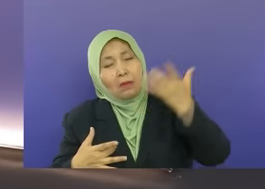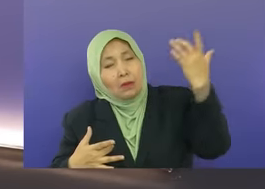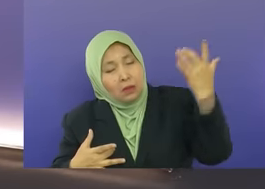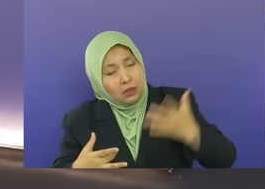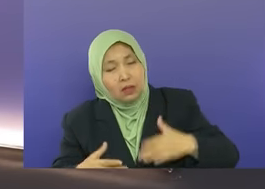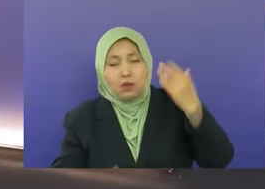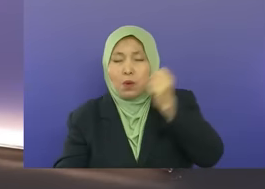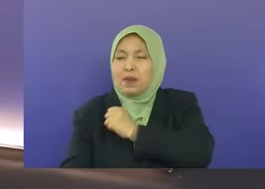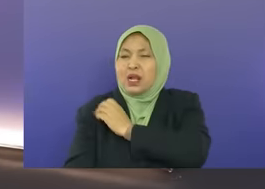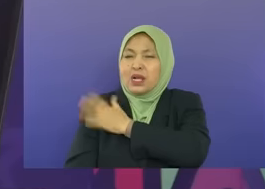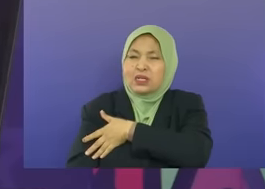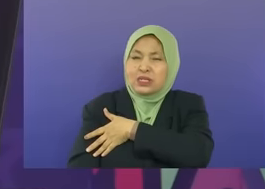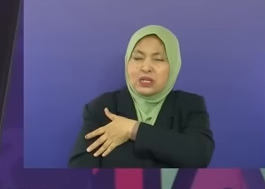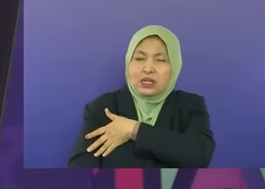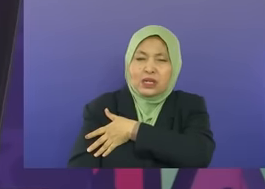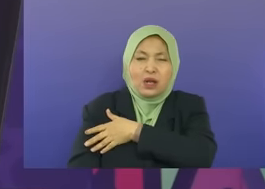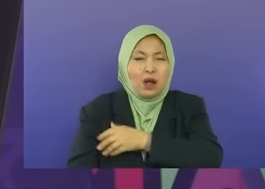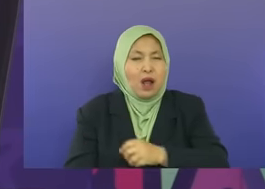Palestina